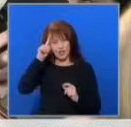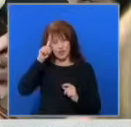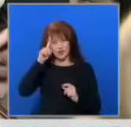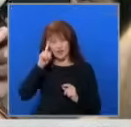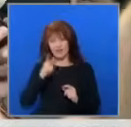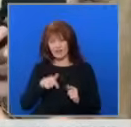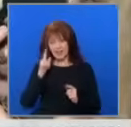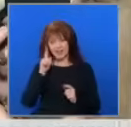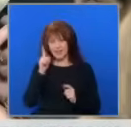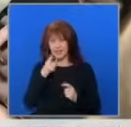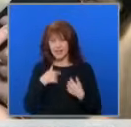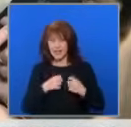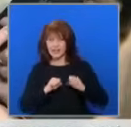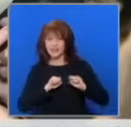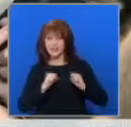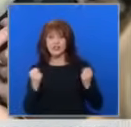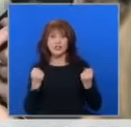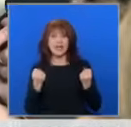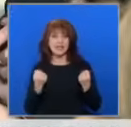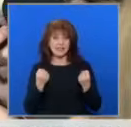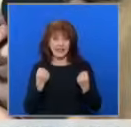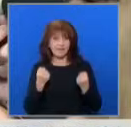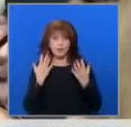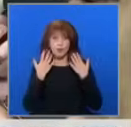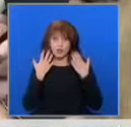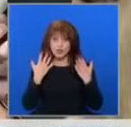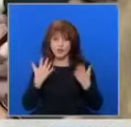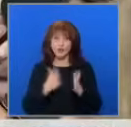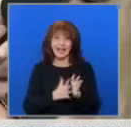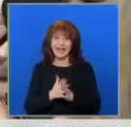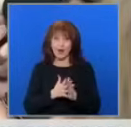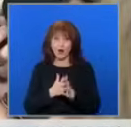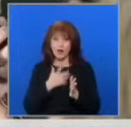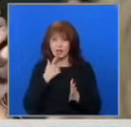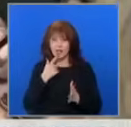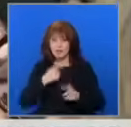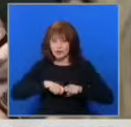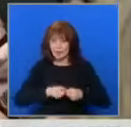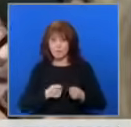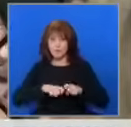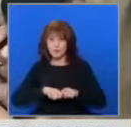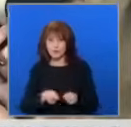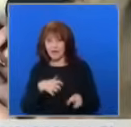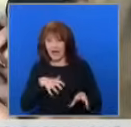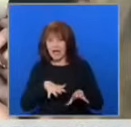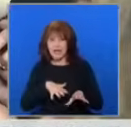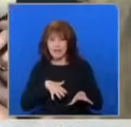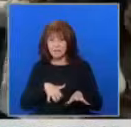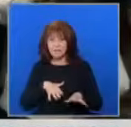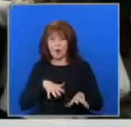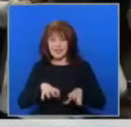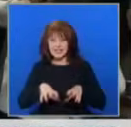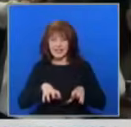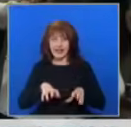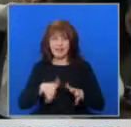че действително застраши здравето, живота на хората и спотрошиха се по заледените улици. Така че риска за здравето беше